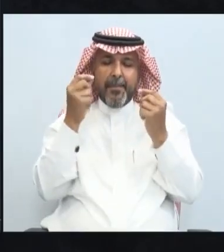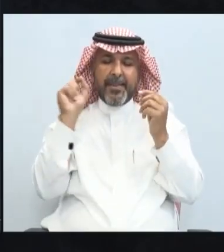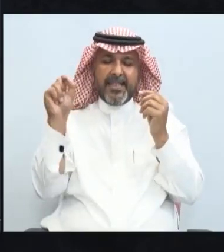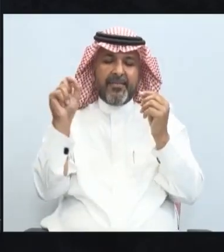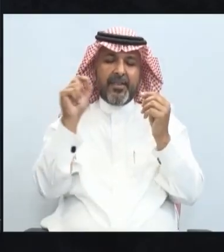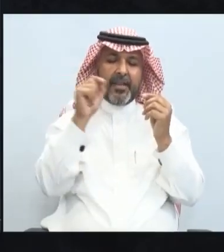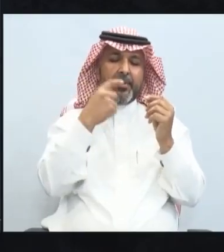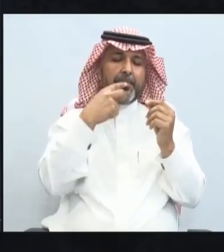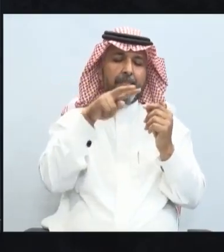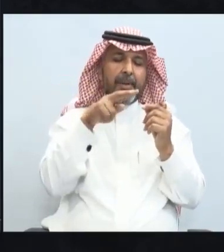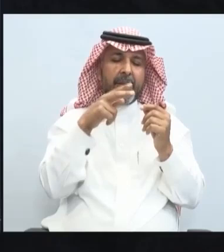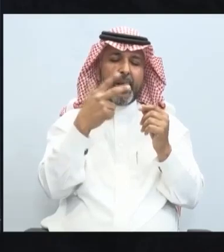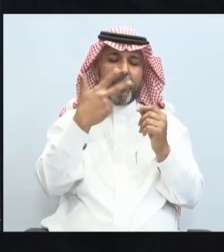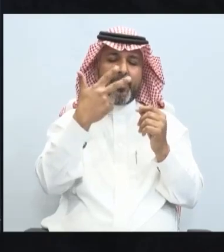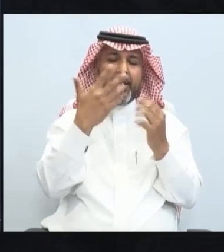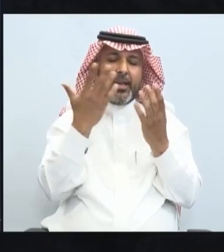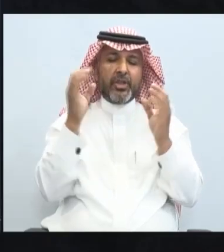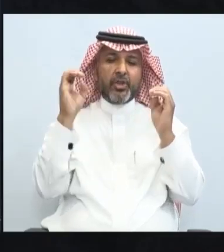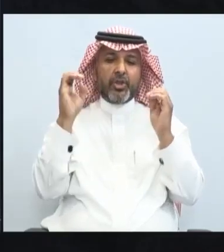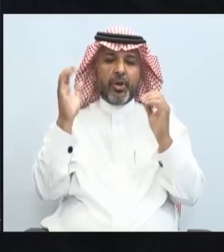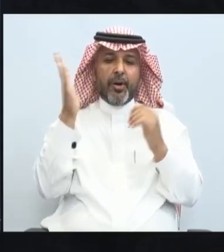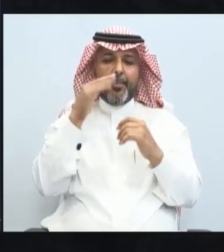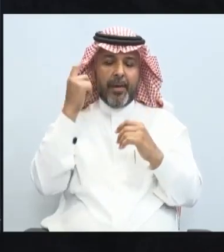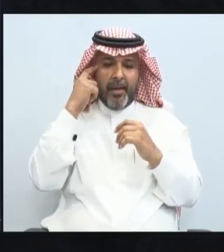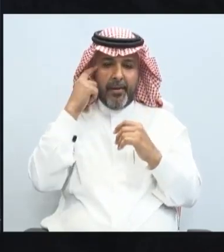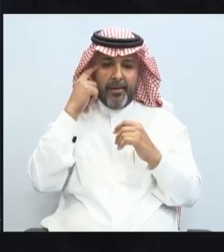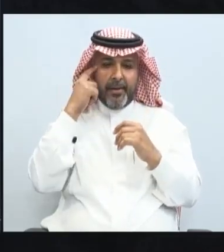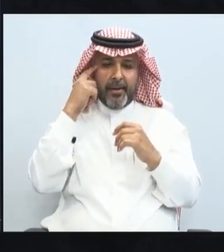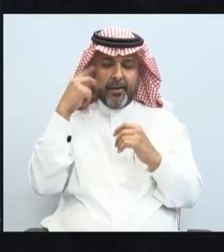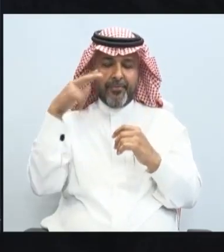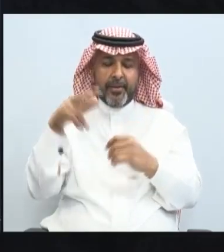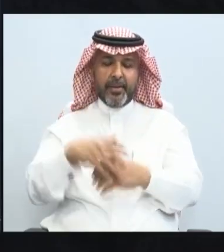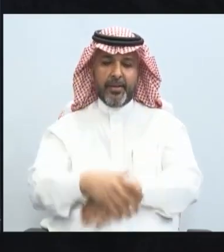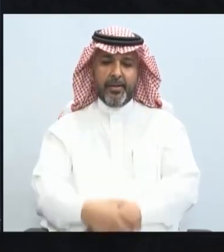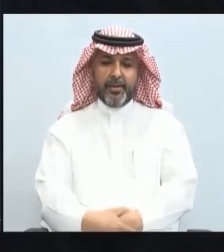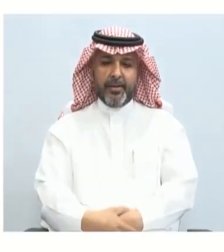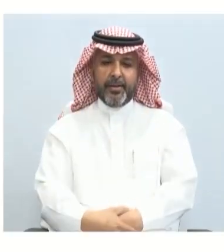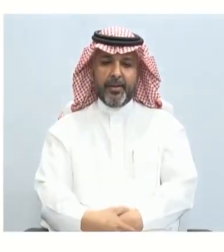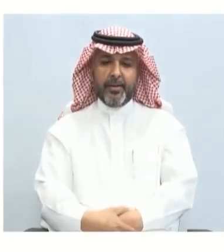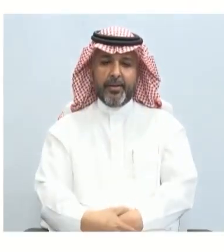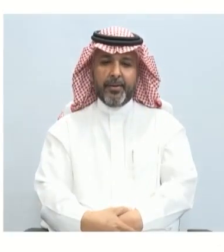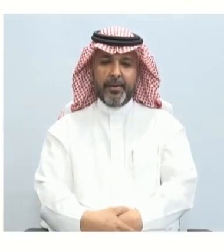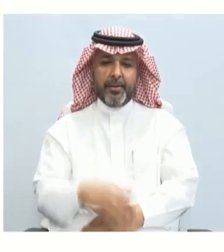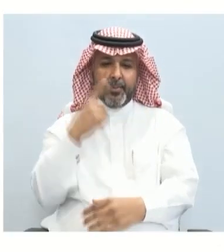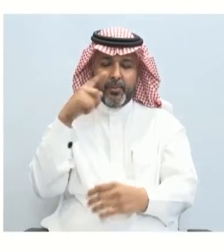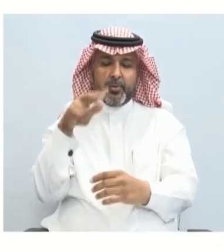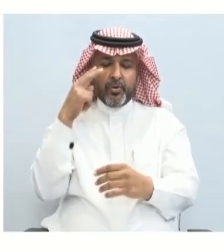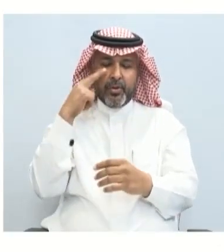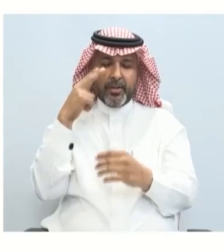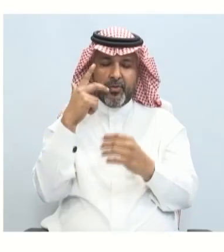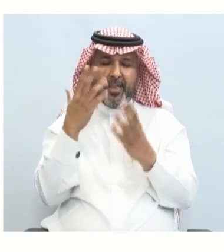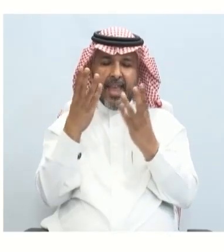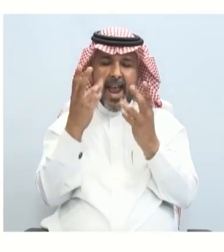180 تكون عندهم غير معرفه في هذه الزوايا طبعا مجالها المعذره